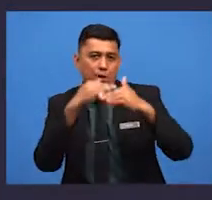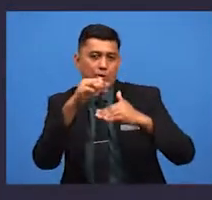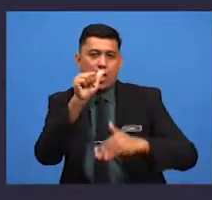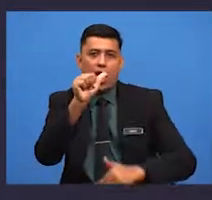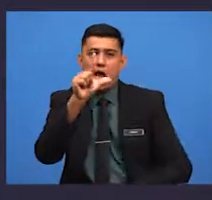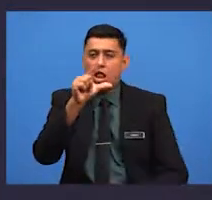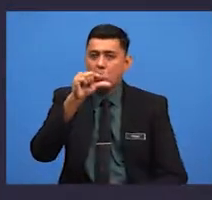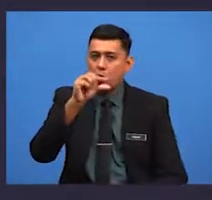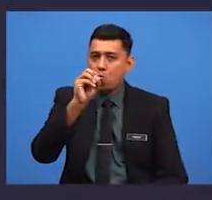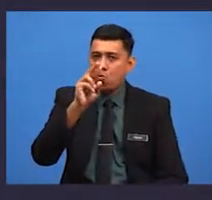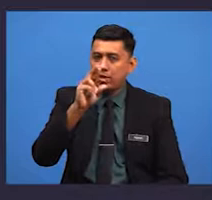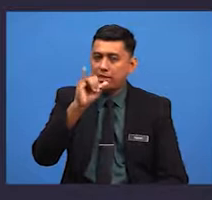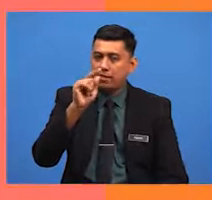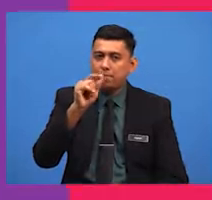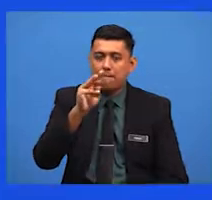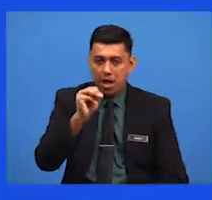Algoritma.